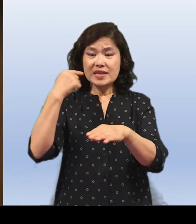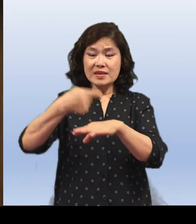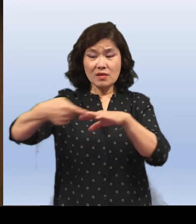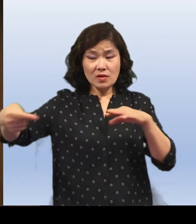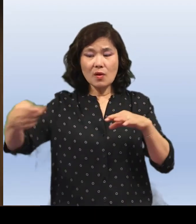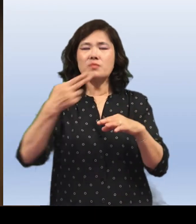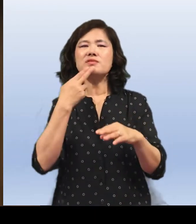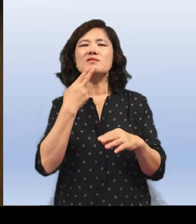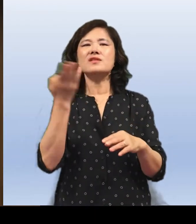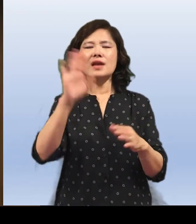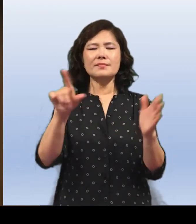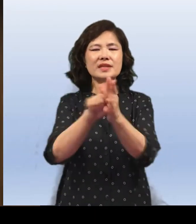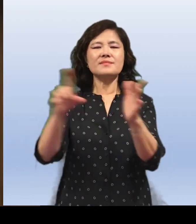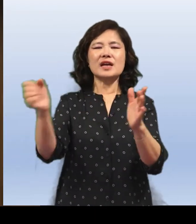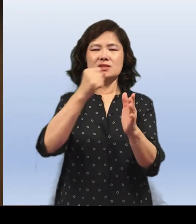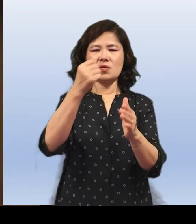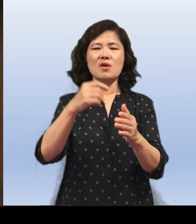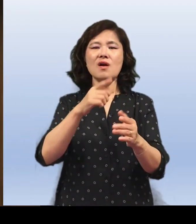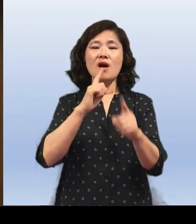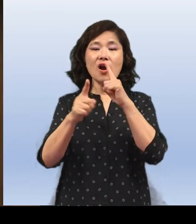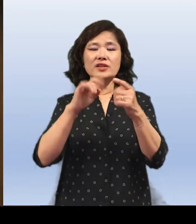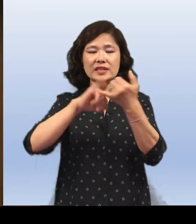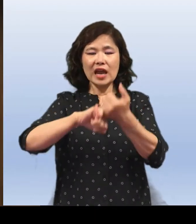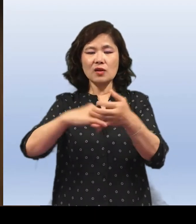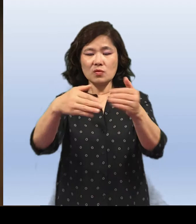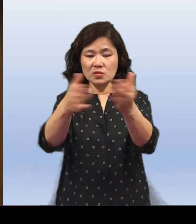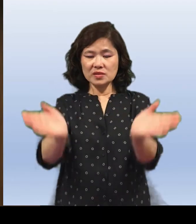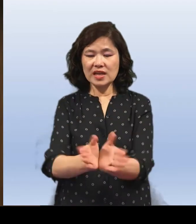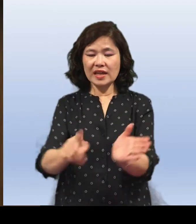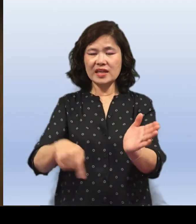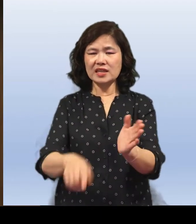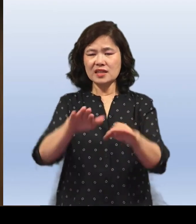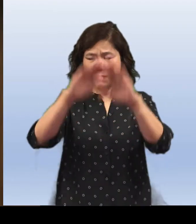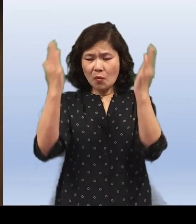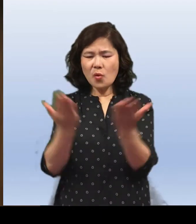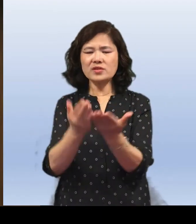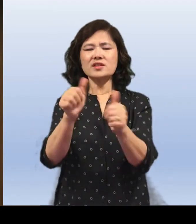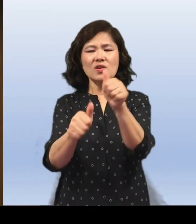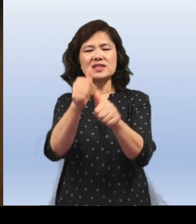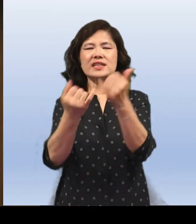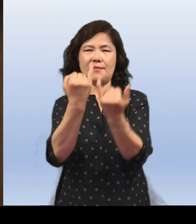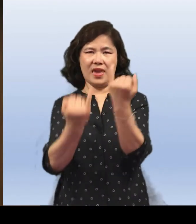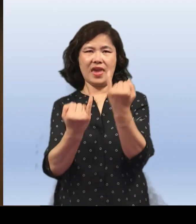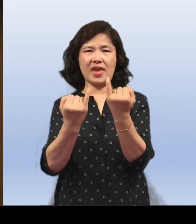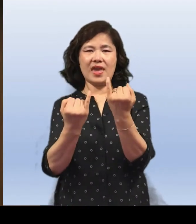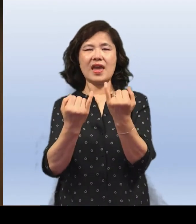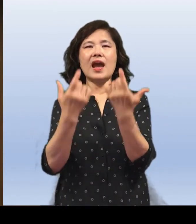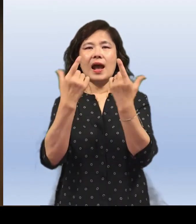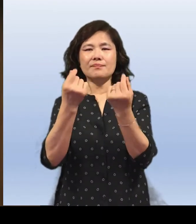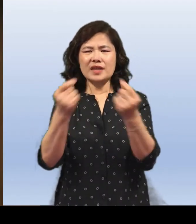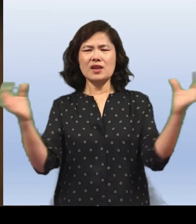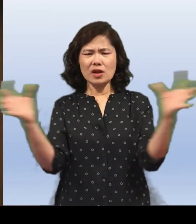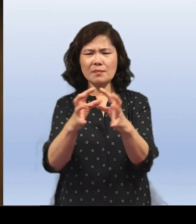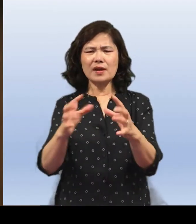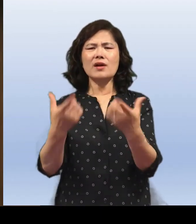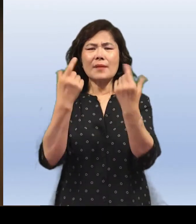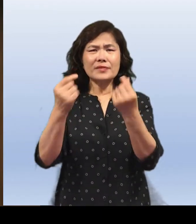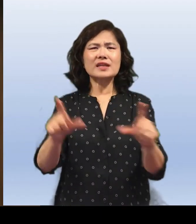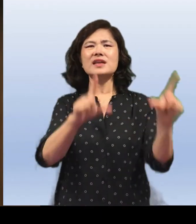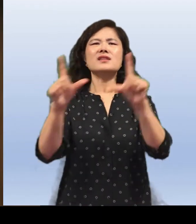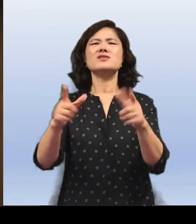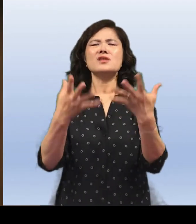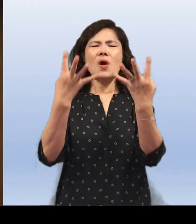않았지만 믿음으로 언약 공동체 안에 들어와 있는 모든 형제, 그들이 함께 연합하여 동거하는